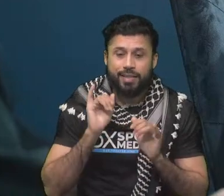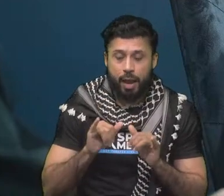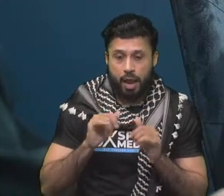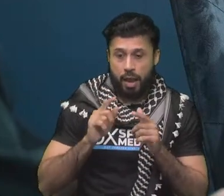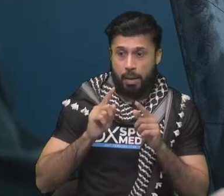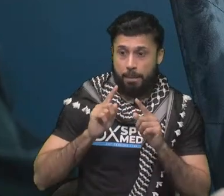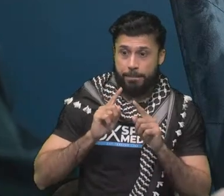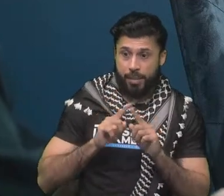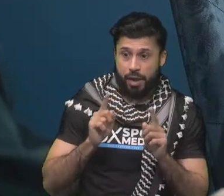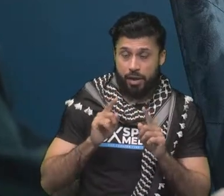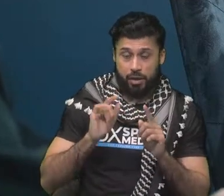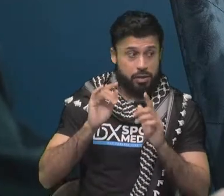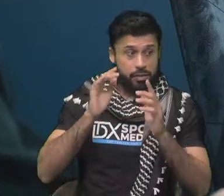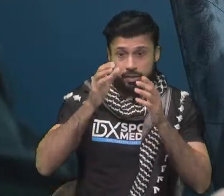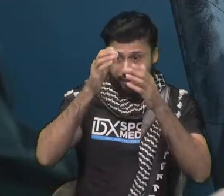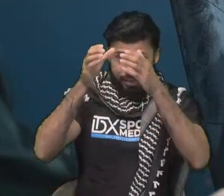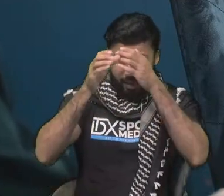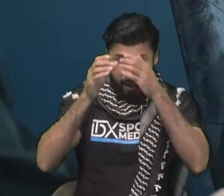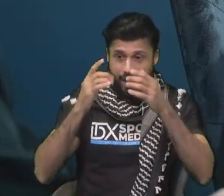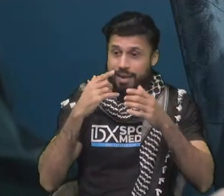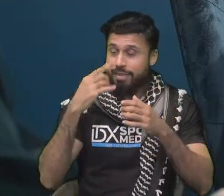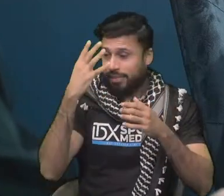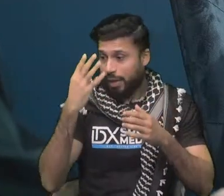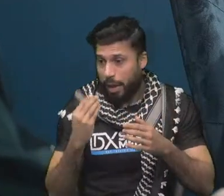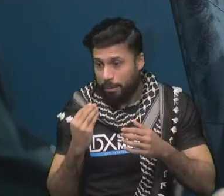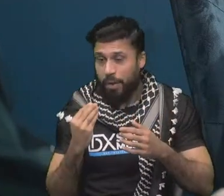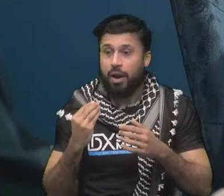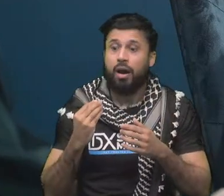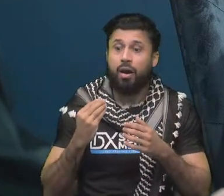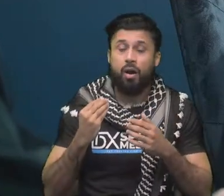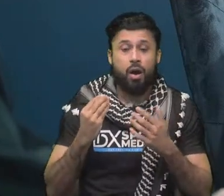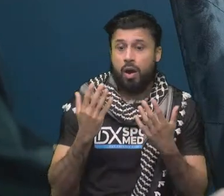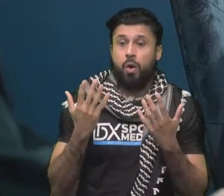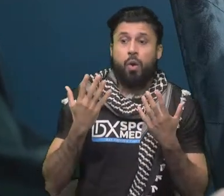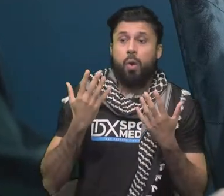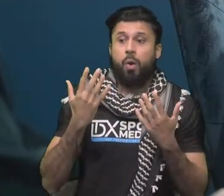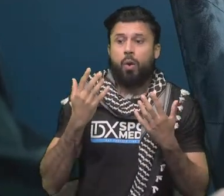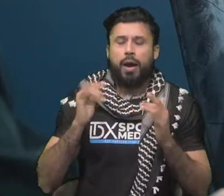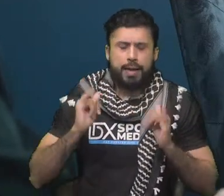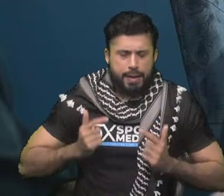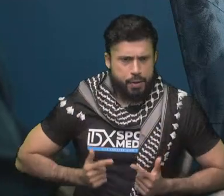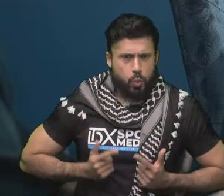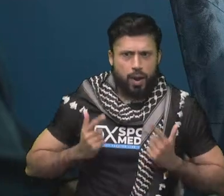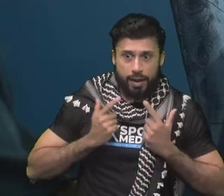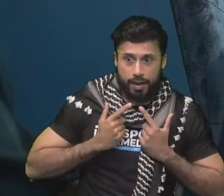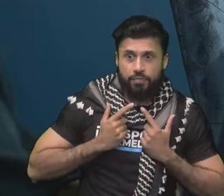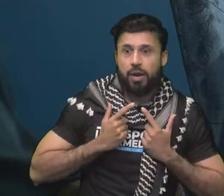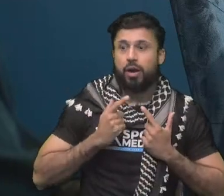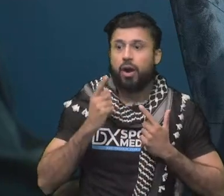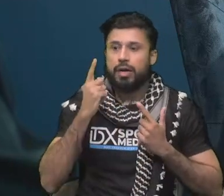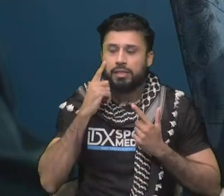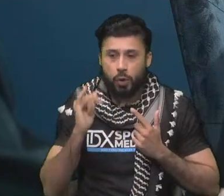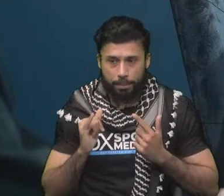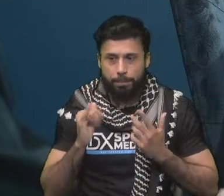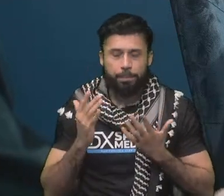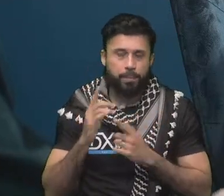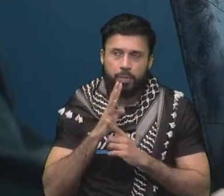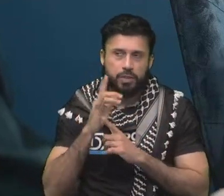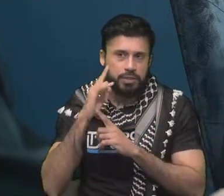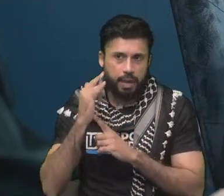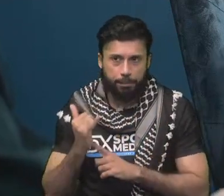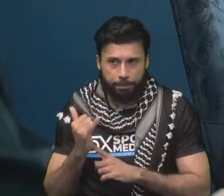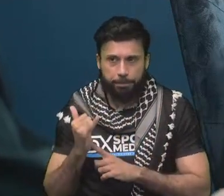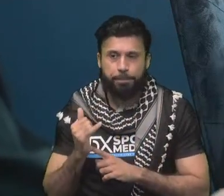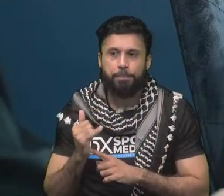لي آخر من أهل مكة. He says, one time I heard somebody from the people of Mecca telling me, he says, نحن إذا فعل أحدنا ما فعل, like